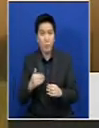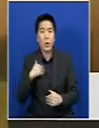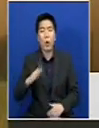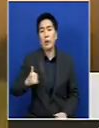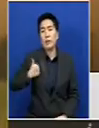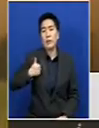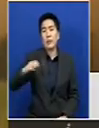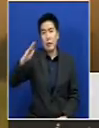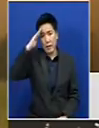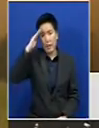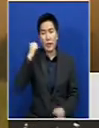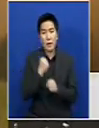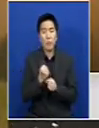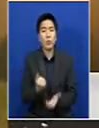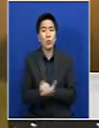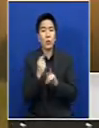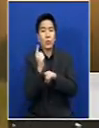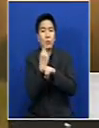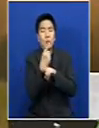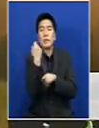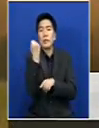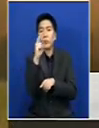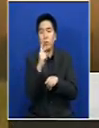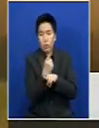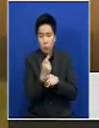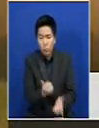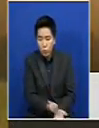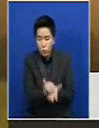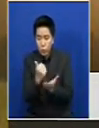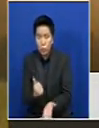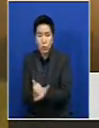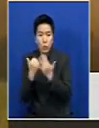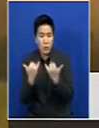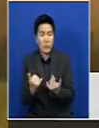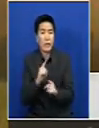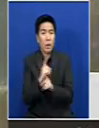องทัพแคนาดาส่งเฮลิคอปเตอร์กู้ภัย12ลำไปช่วยอพยพประชาชนที่ติดค้างอยู่ด้วย